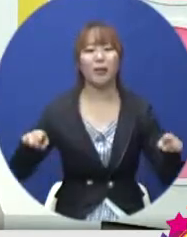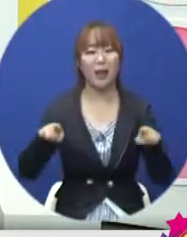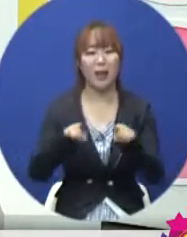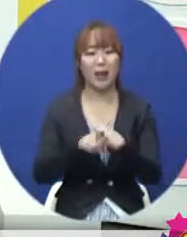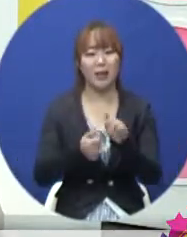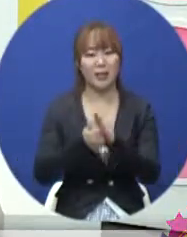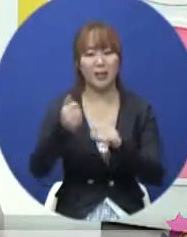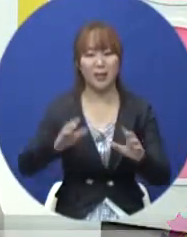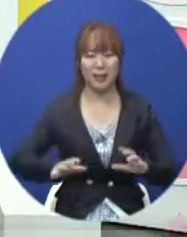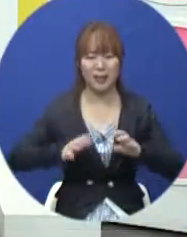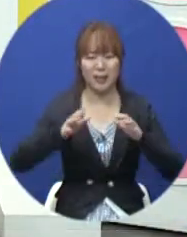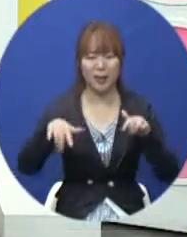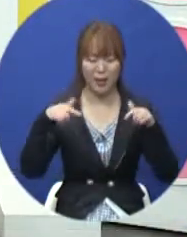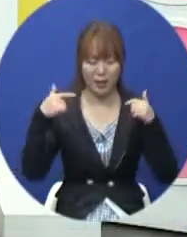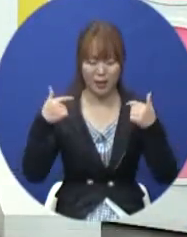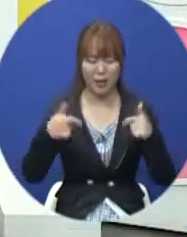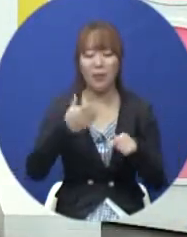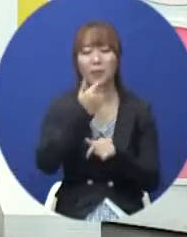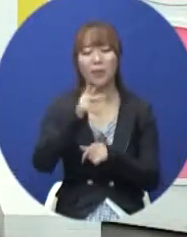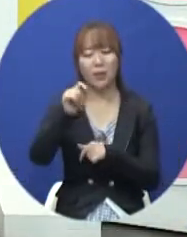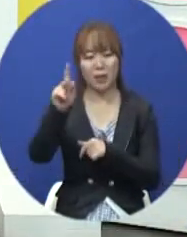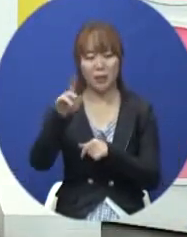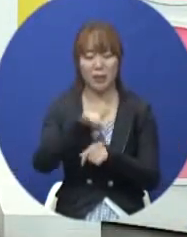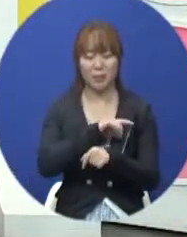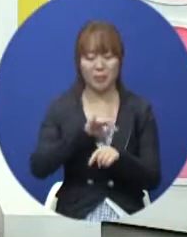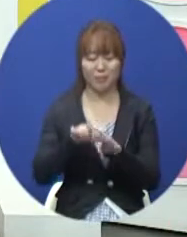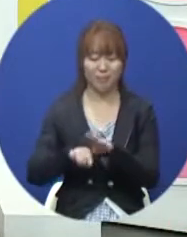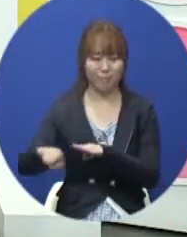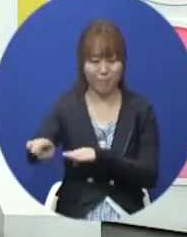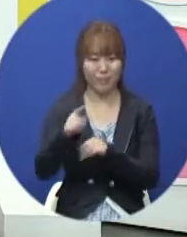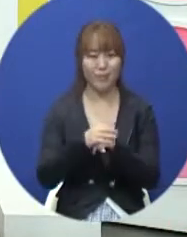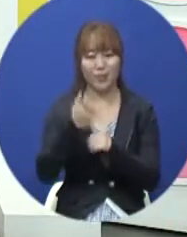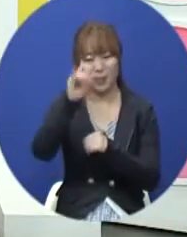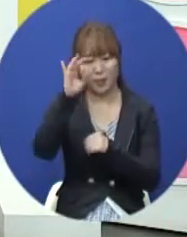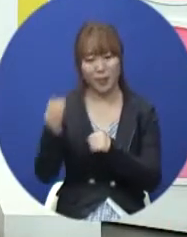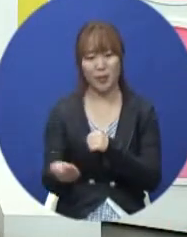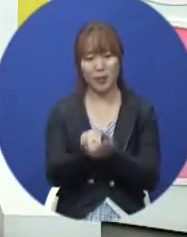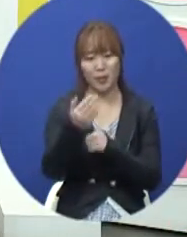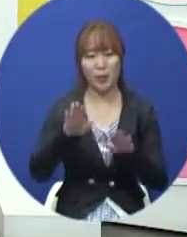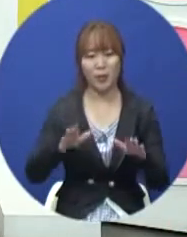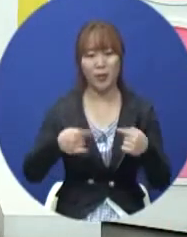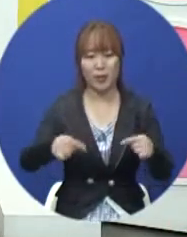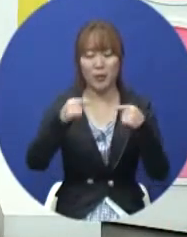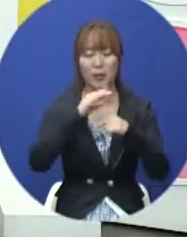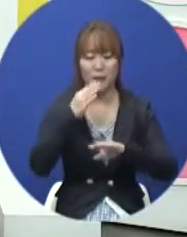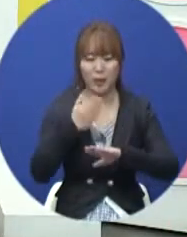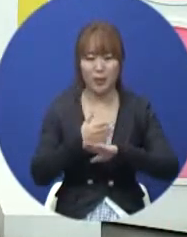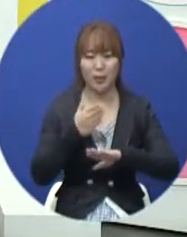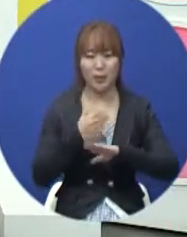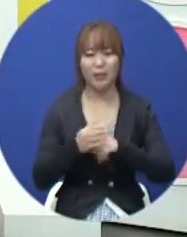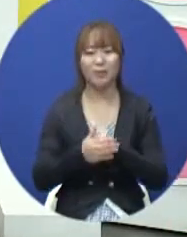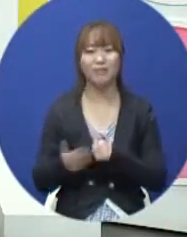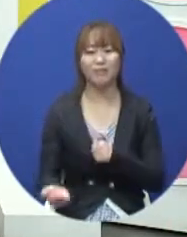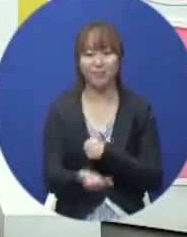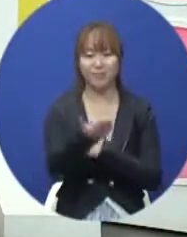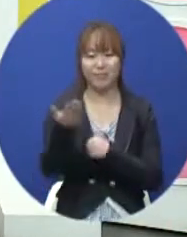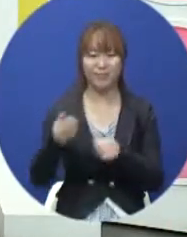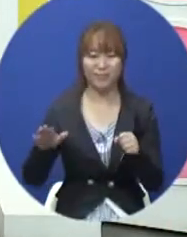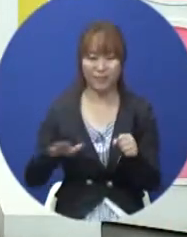함께하는 희망세상, 늘 복지TV가 앞장서겠습니다. 네, 시청자 자. 여러분 오늘도 함께해 주셔서 고맙고요. 시청자